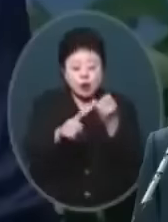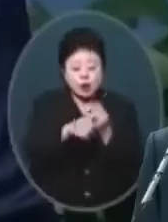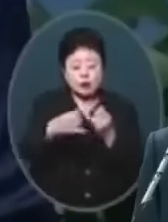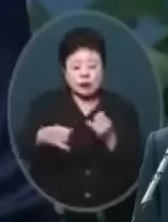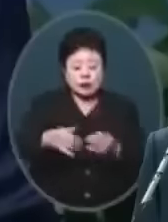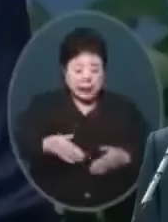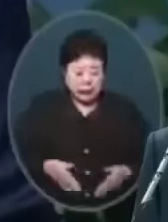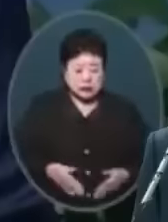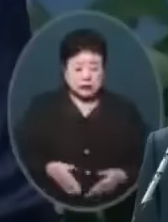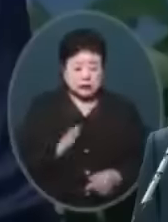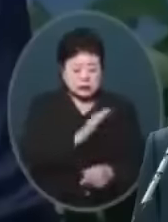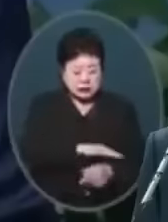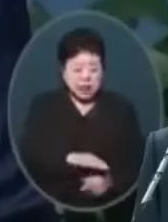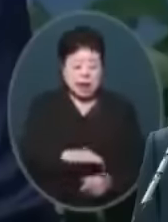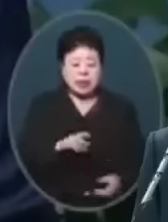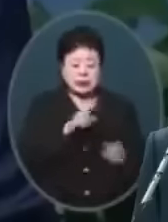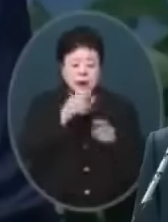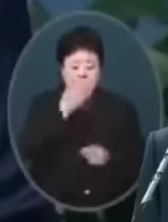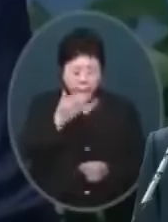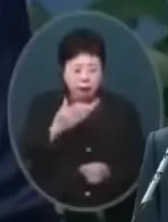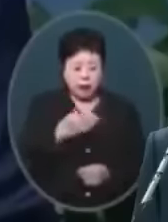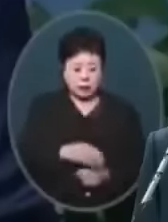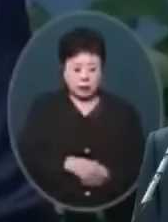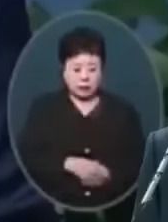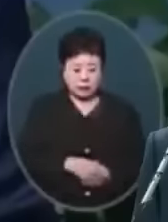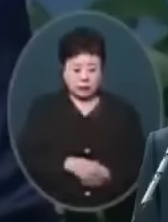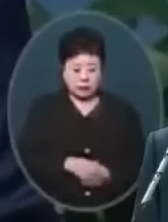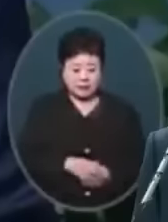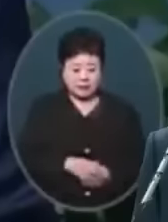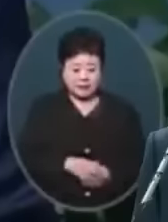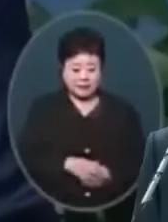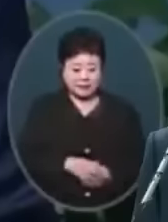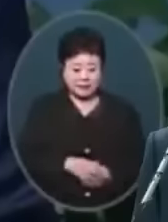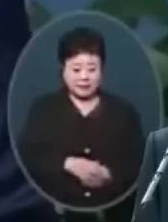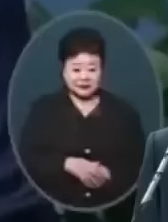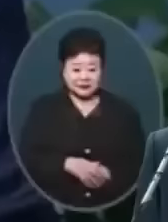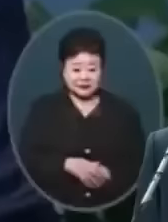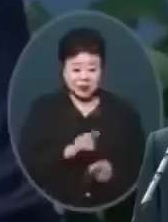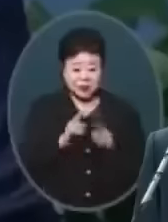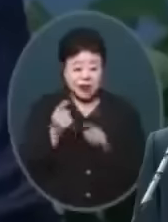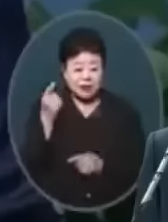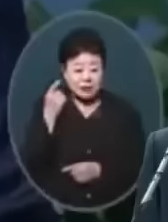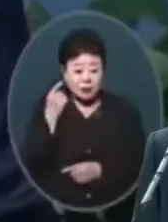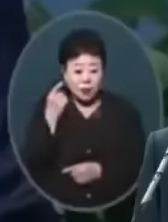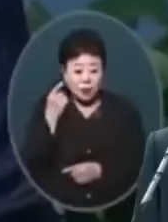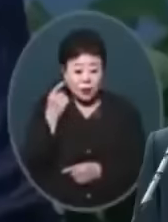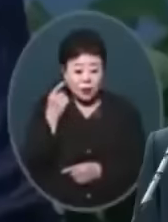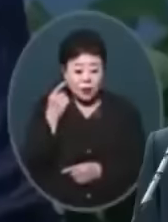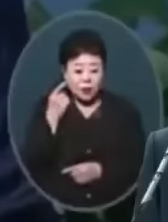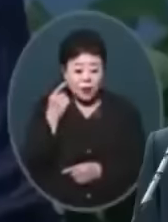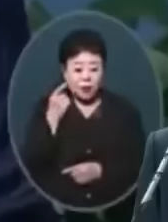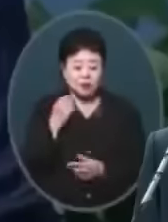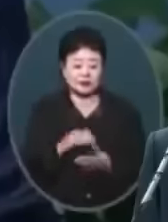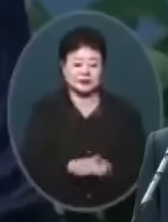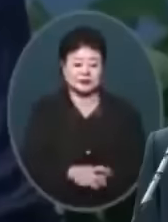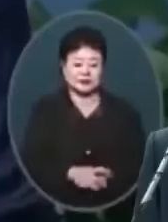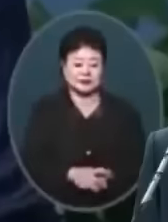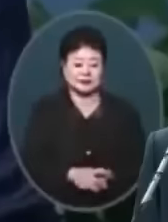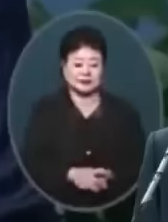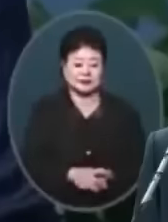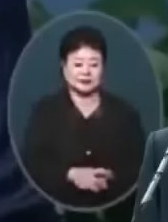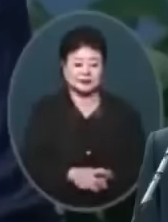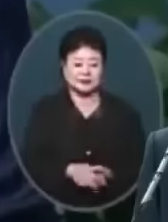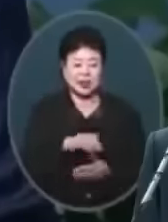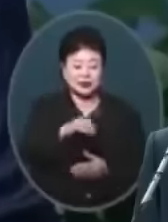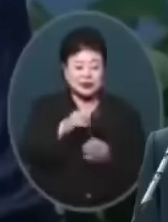딸 낳고 잘 살 겁니다. 그 이야기가 전달이 되면